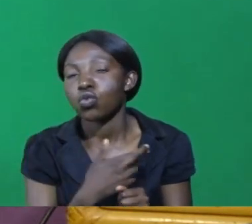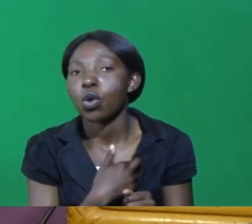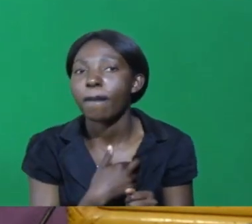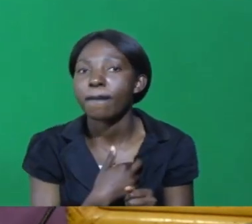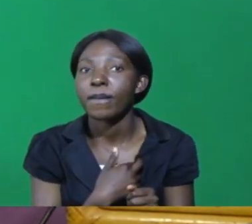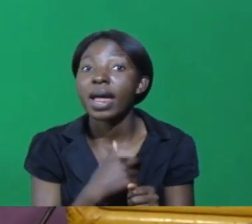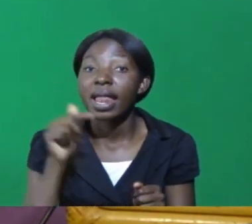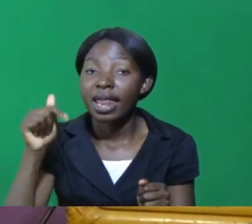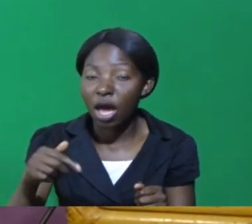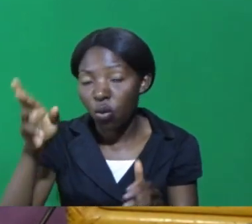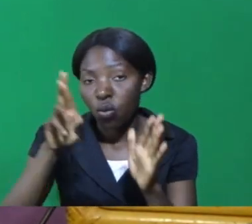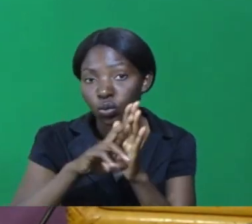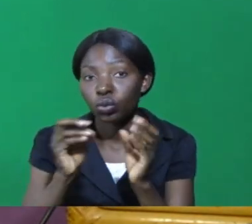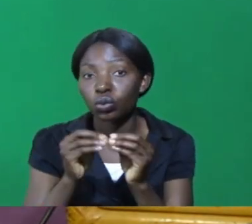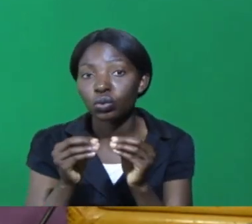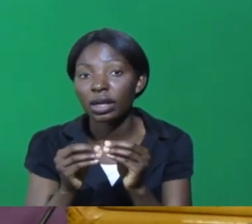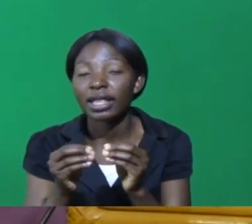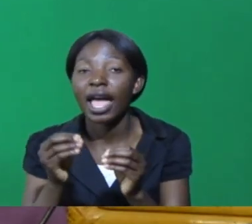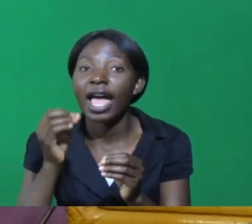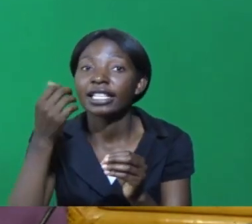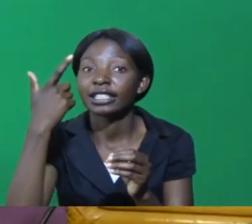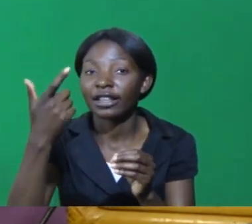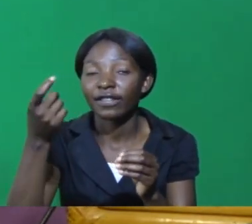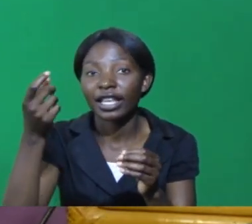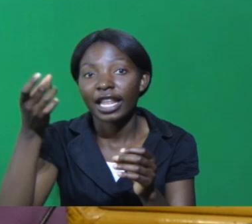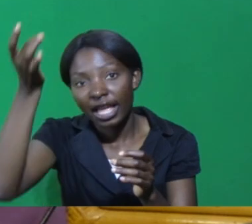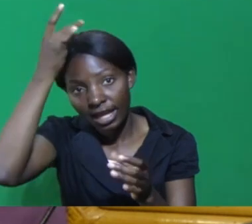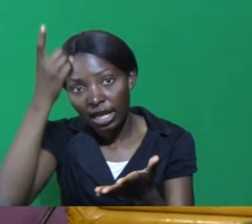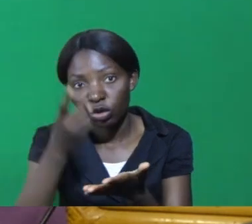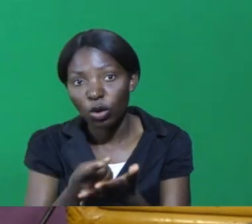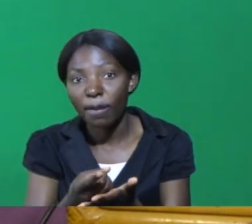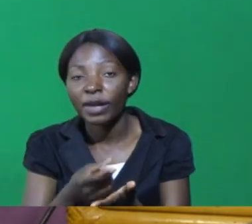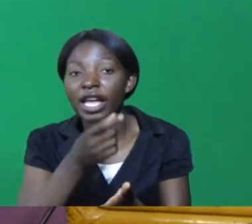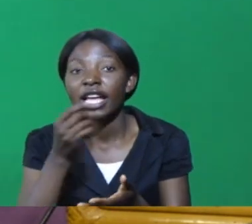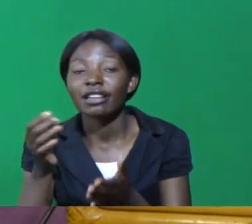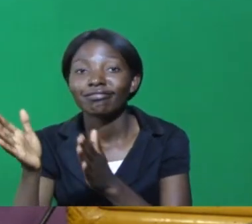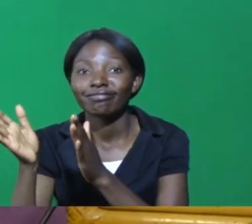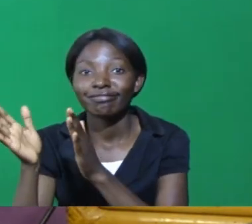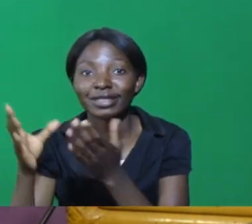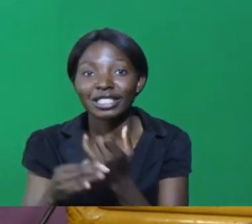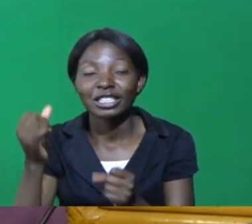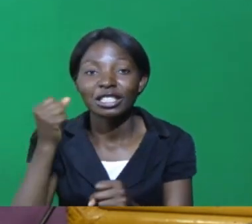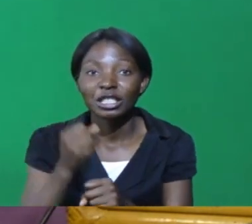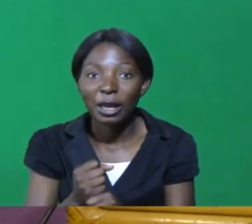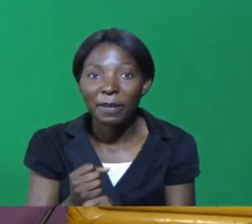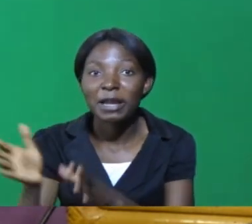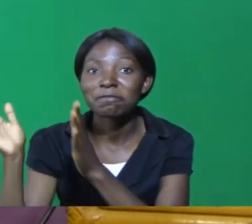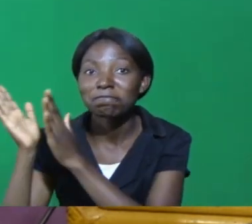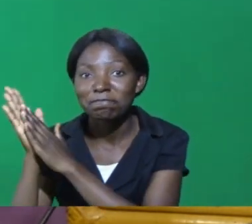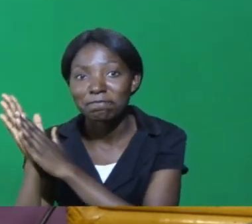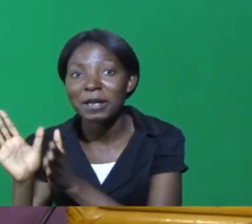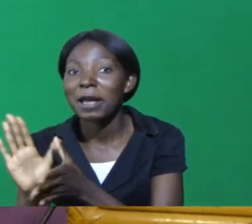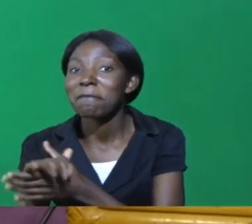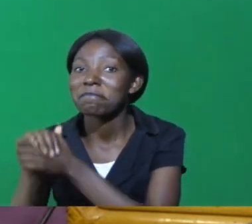mamwe madzimambo 7 vanoti ana Germany, England, Portugal, Spain,